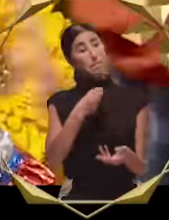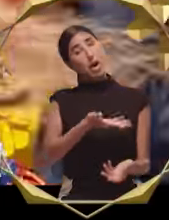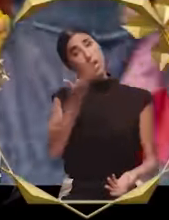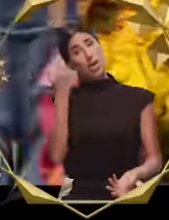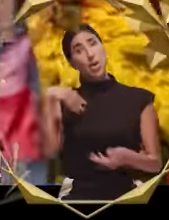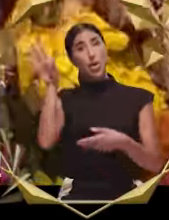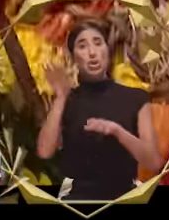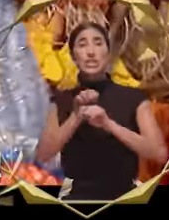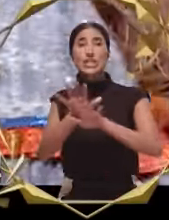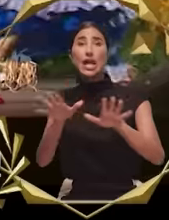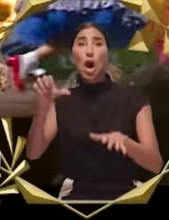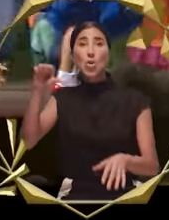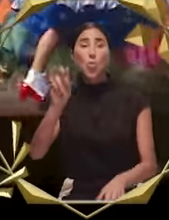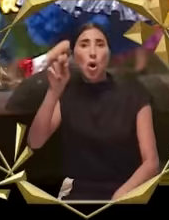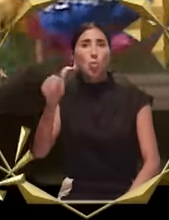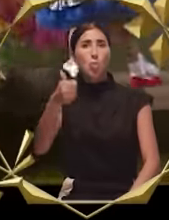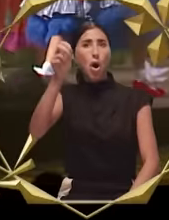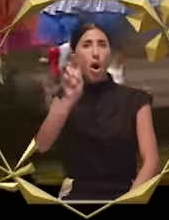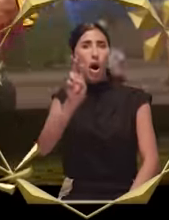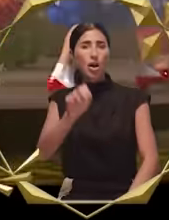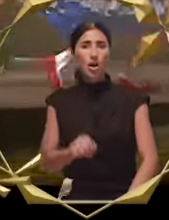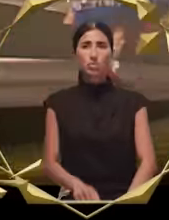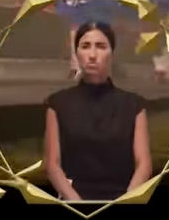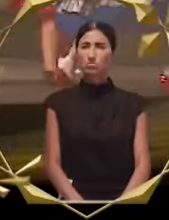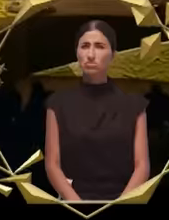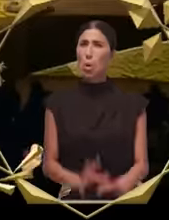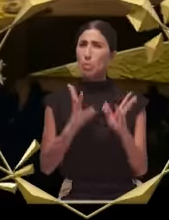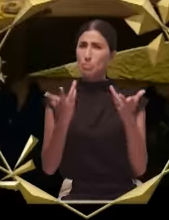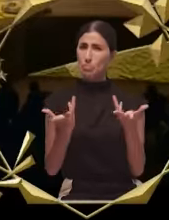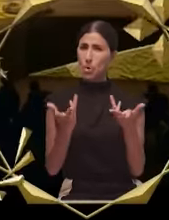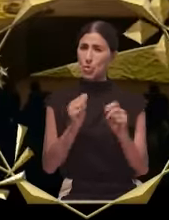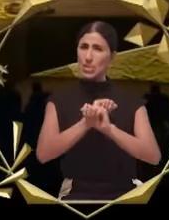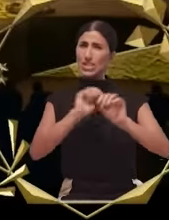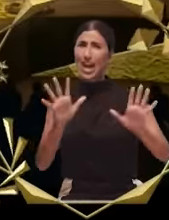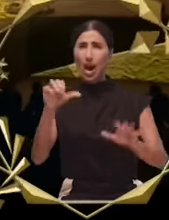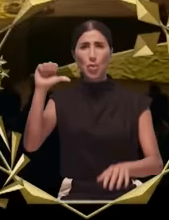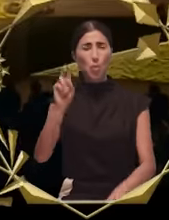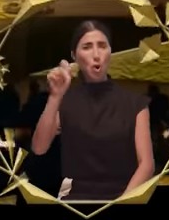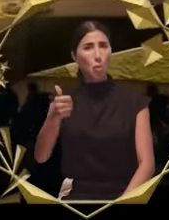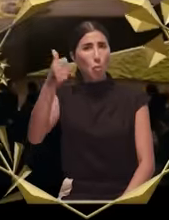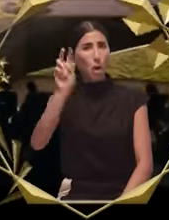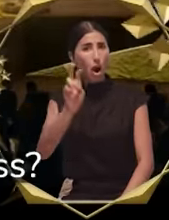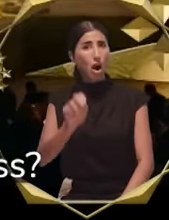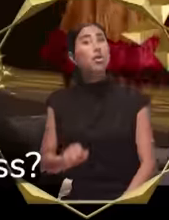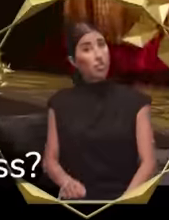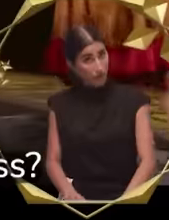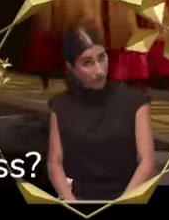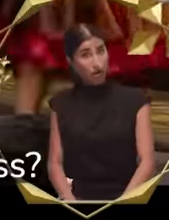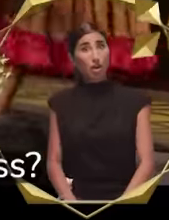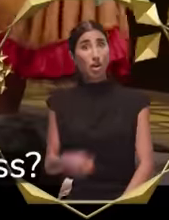هيا امشي، امضي معي لساحري وقوار.